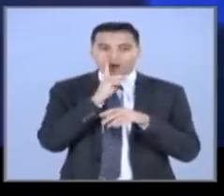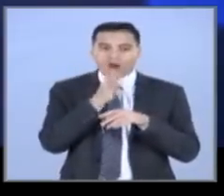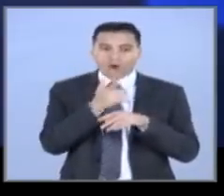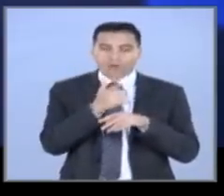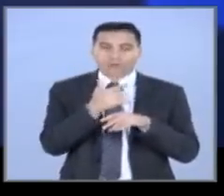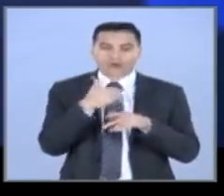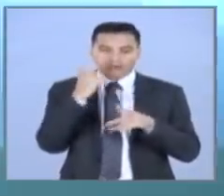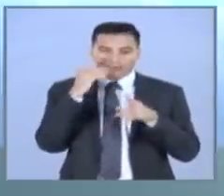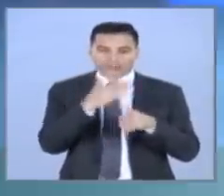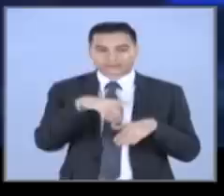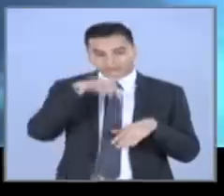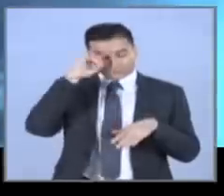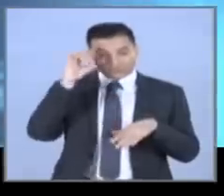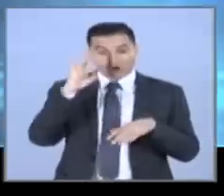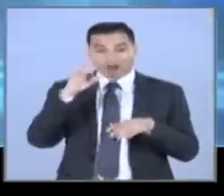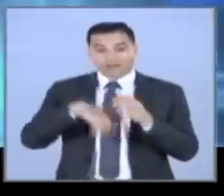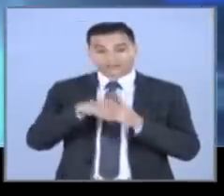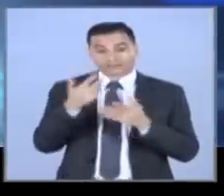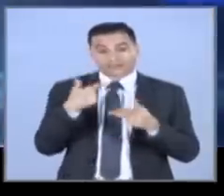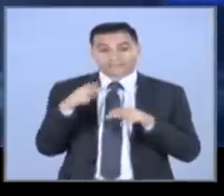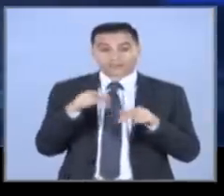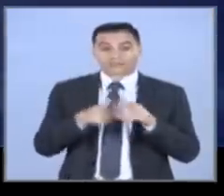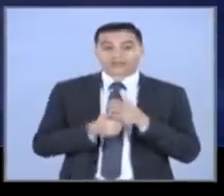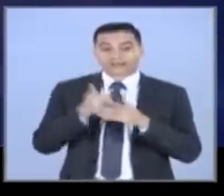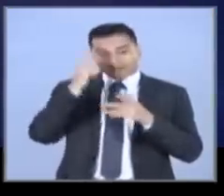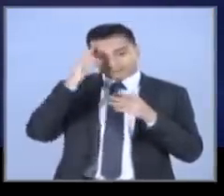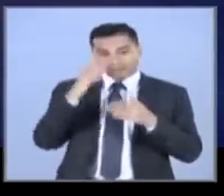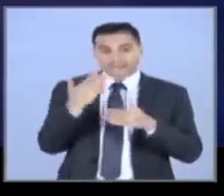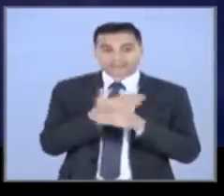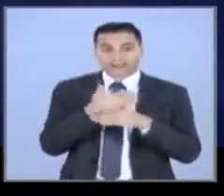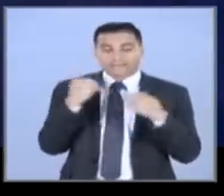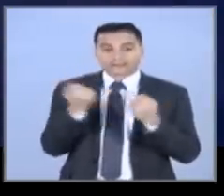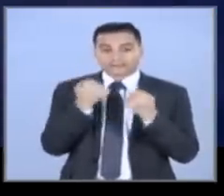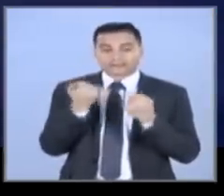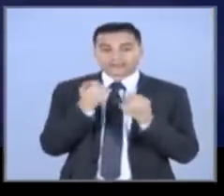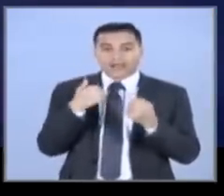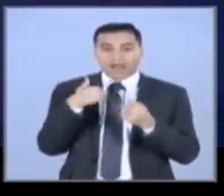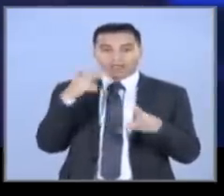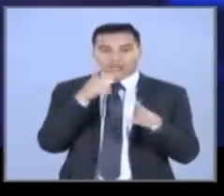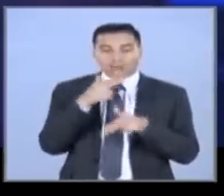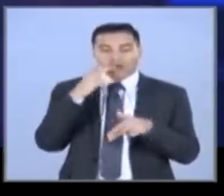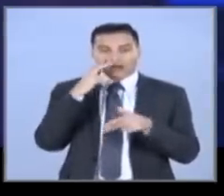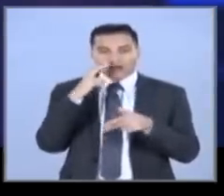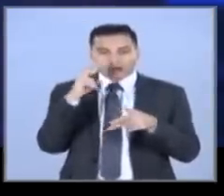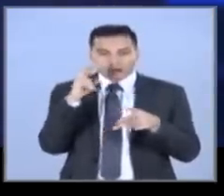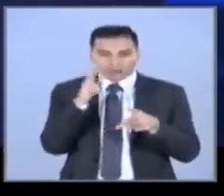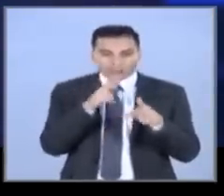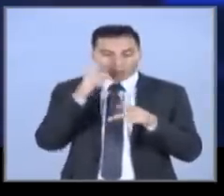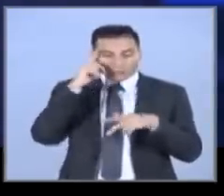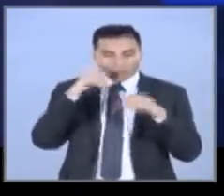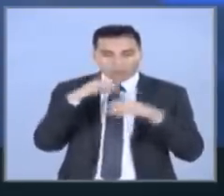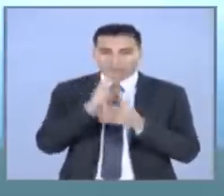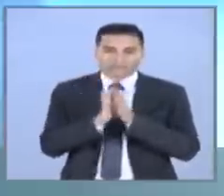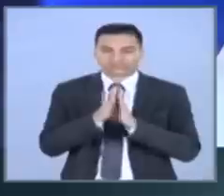ويا رب نفوز في ماتش النهاردة. الموسم ده إن شاء الله نكون أكثر تركيزاً لأن كسرنا رهبة التصوير والكاميرات، وبإذن الله نقدر نوصل